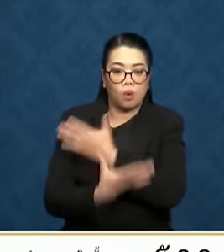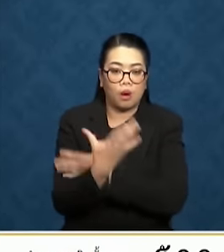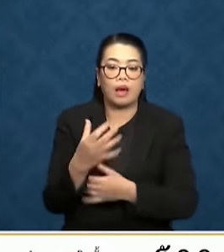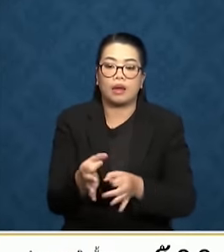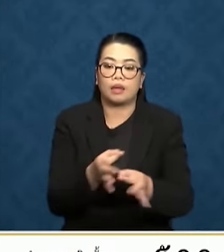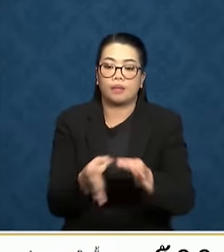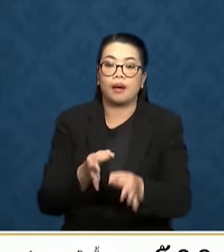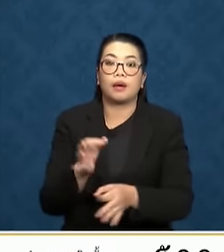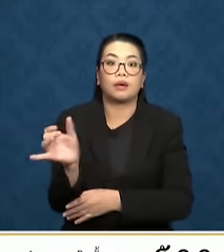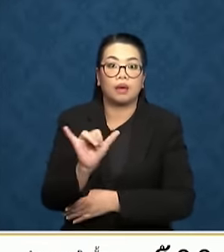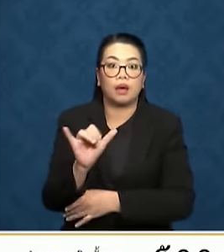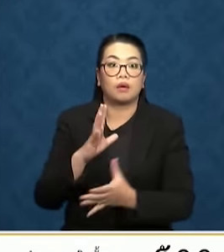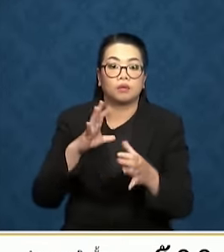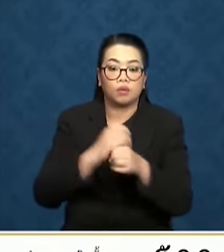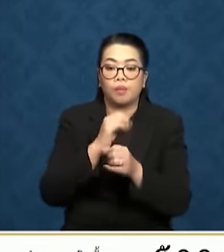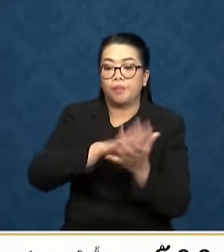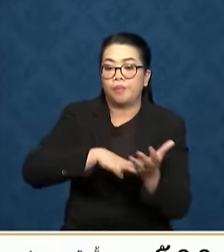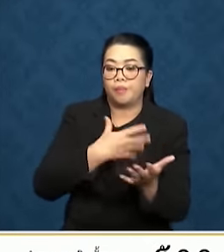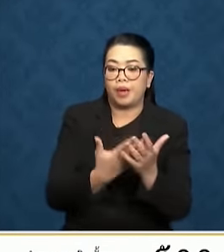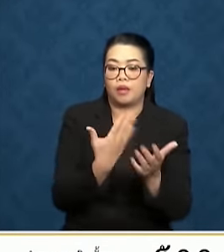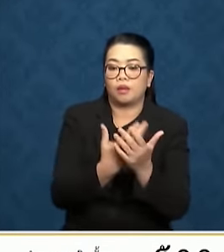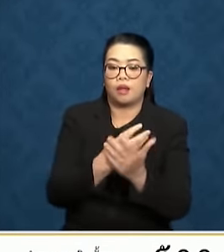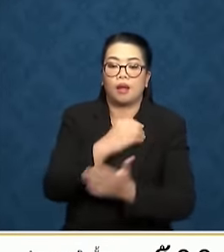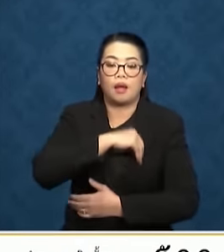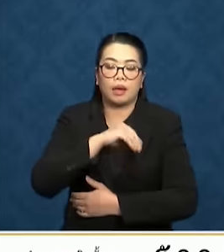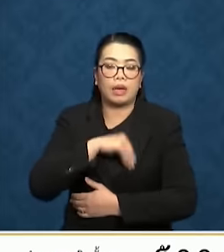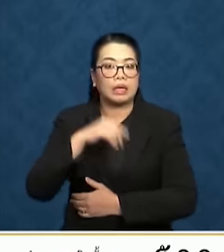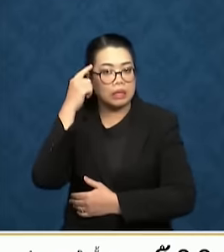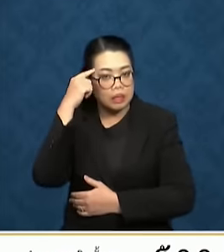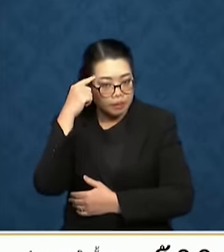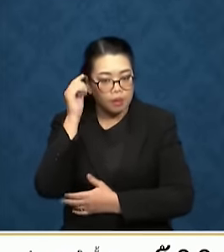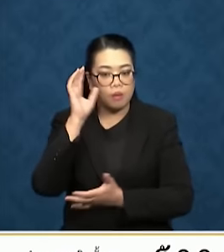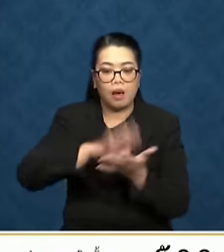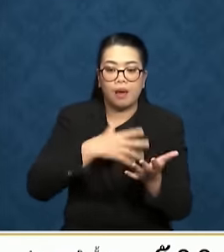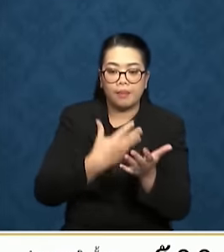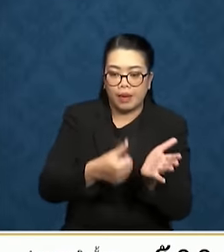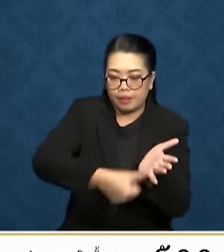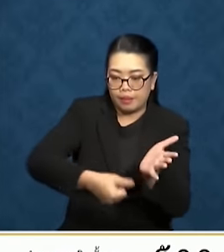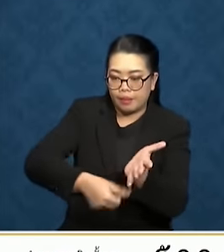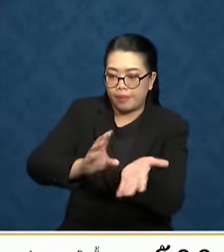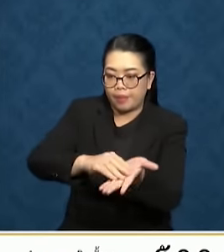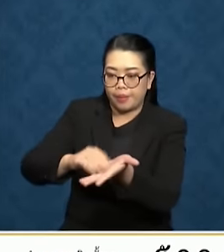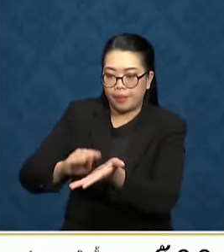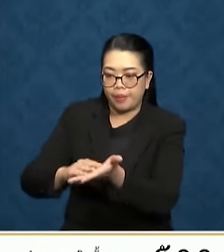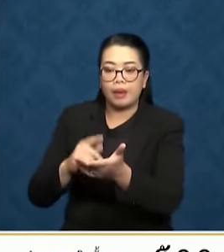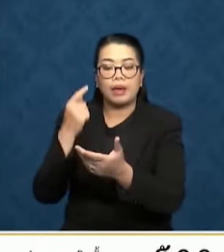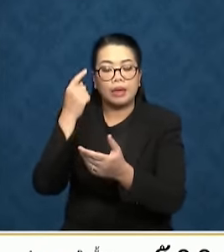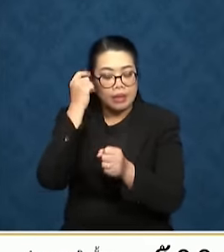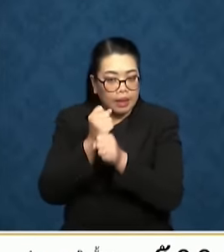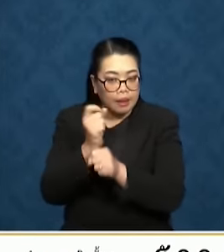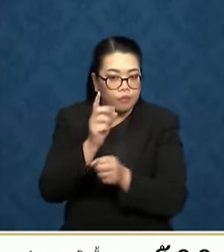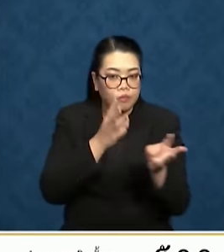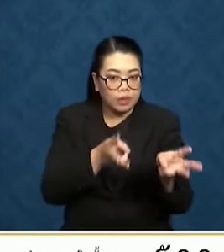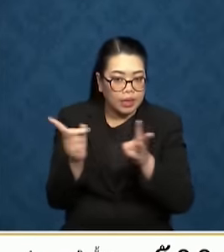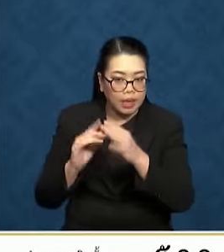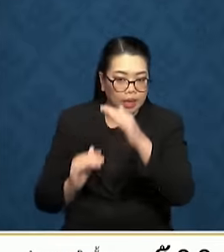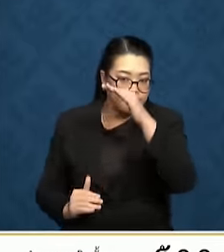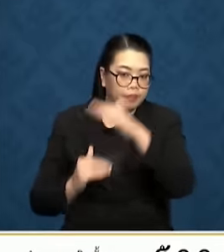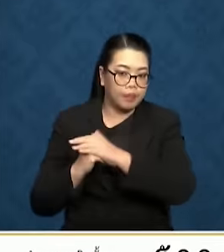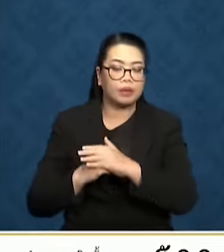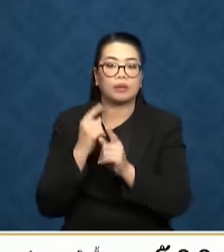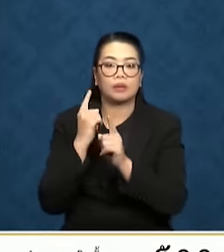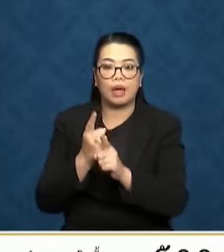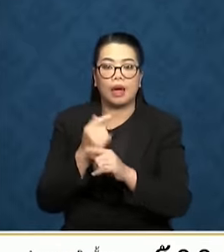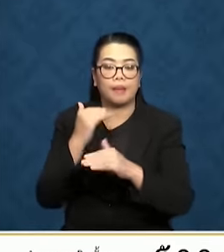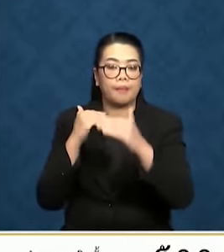3วันที่ผ่านมาว่าแผนรายได้นะครับแผนการจัดเก็บรายได้ของรัฐที่มันมีความผ่านผวนมาโดยตลอดบาง